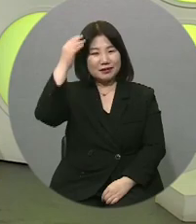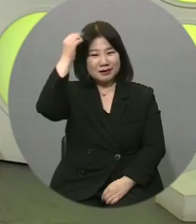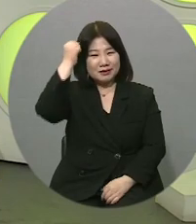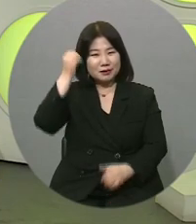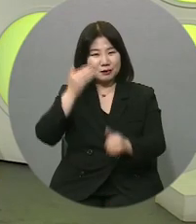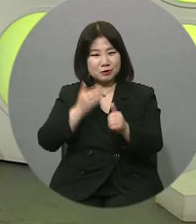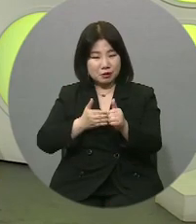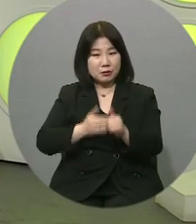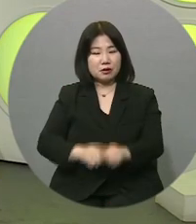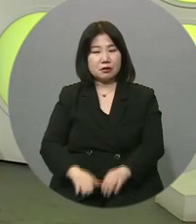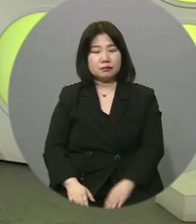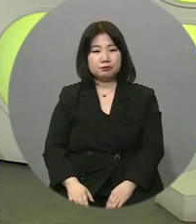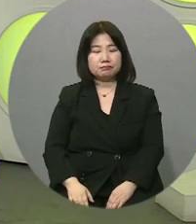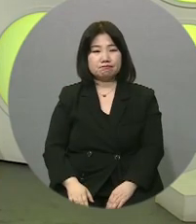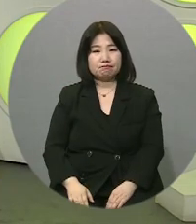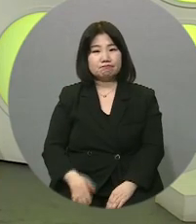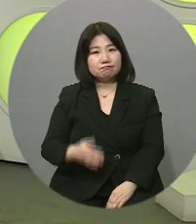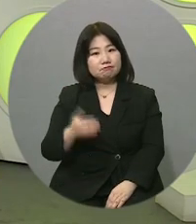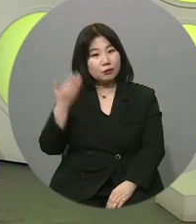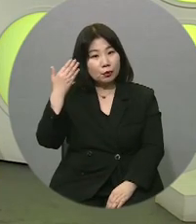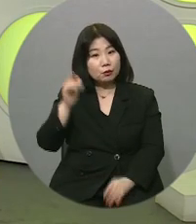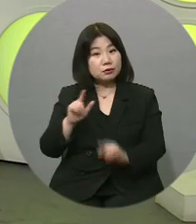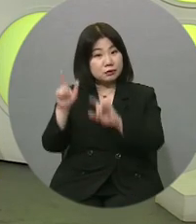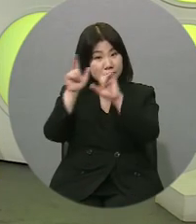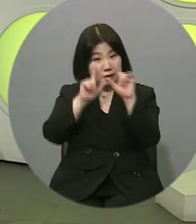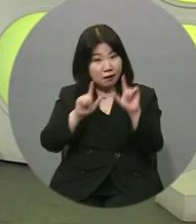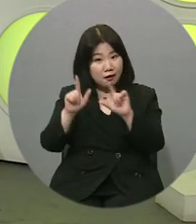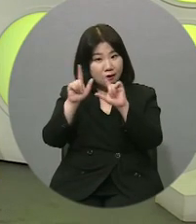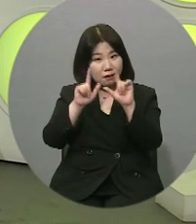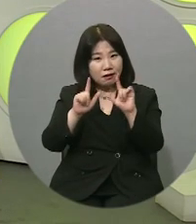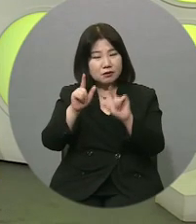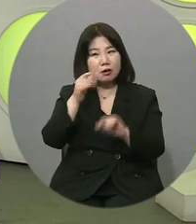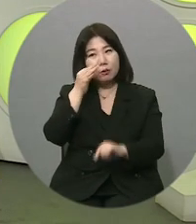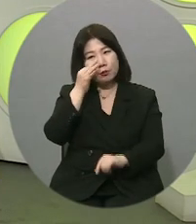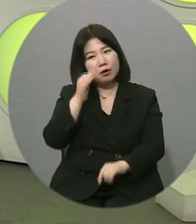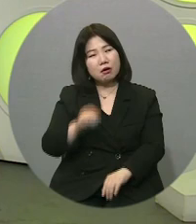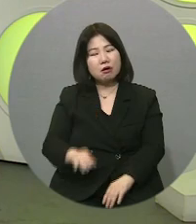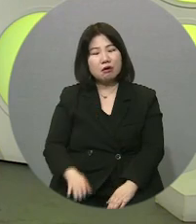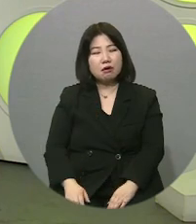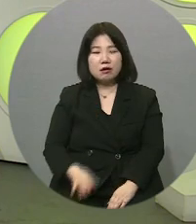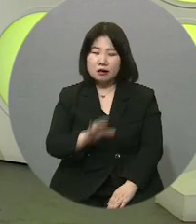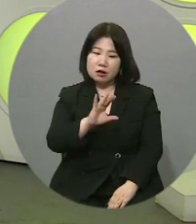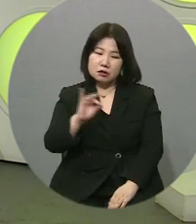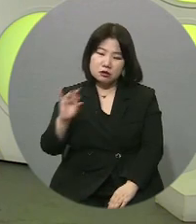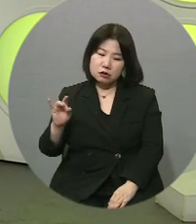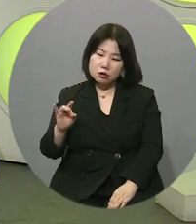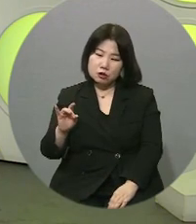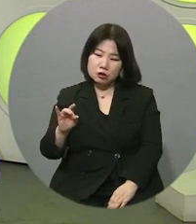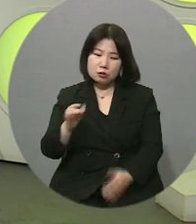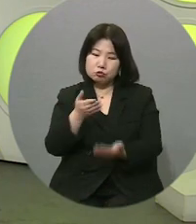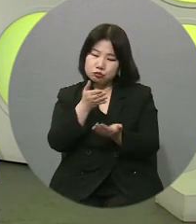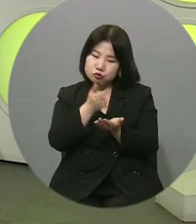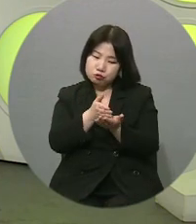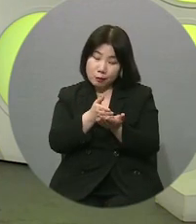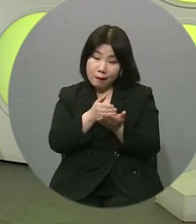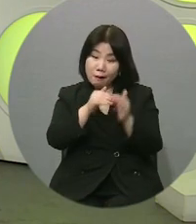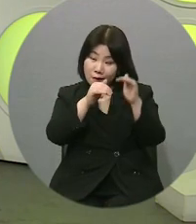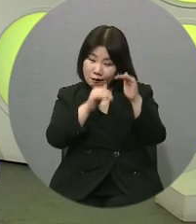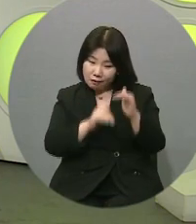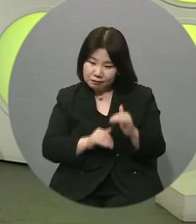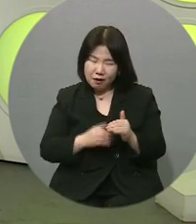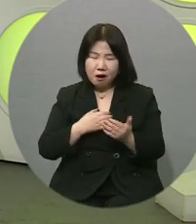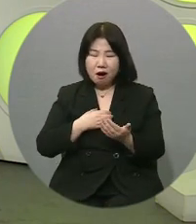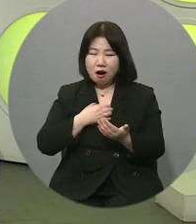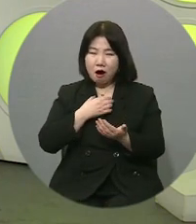네, 요즘에요. 살다가 보면은 네. 이런저런 일들이 참 많은데 저는 가끔 이렇게 뭐 기사를 읽다 보면 감동적인